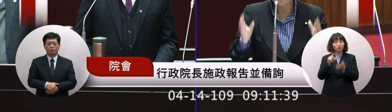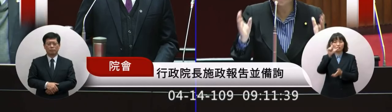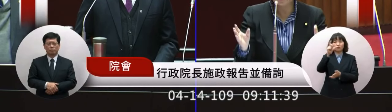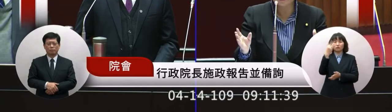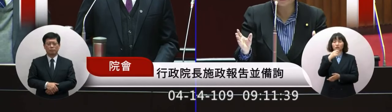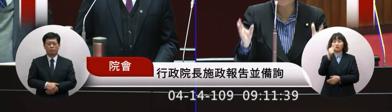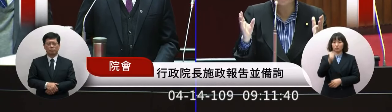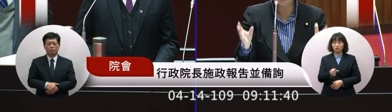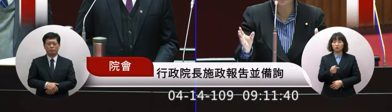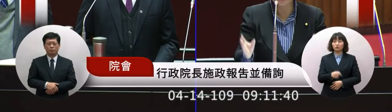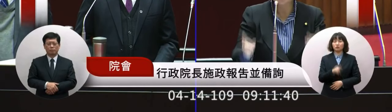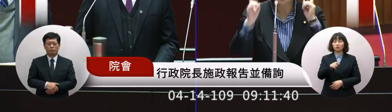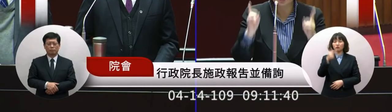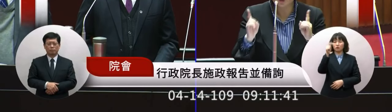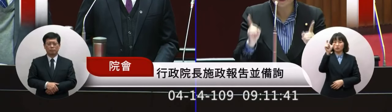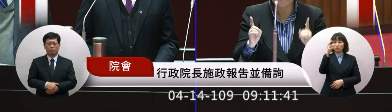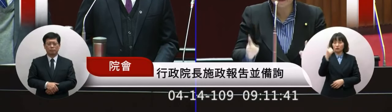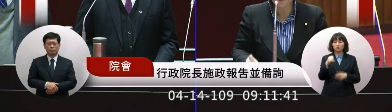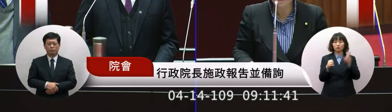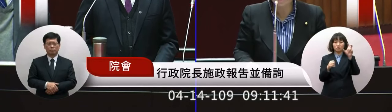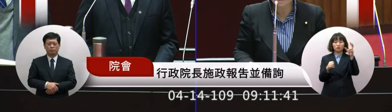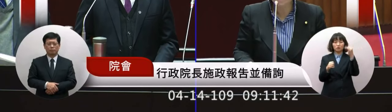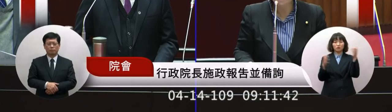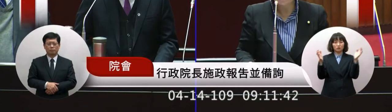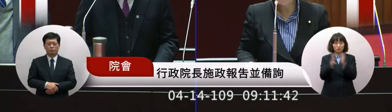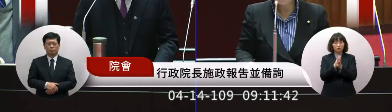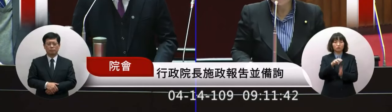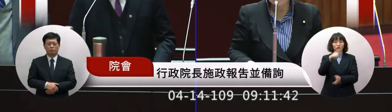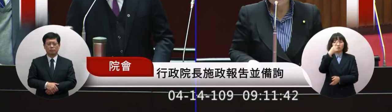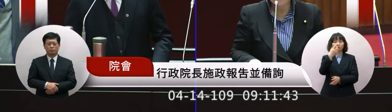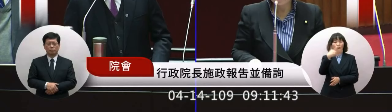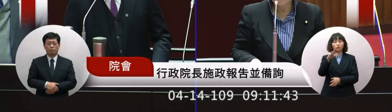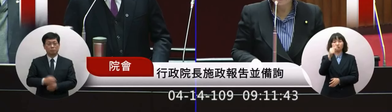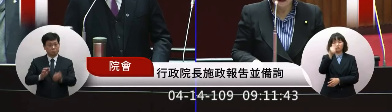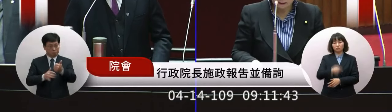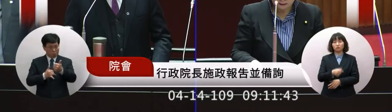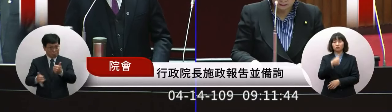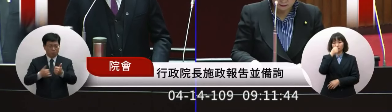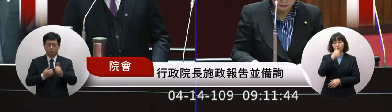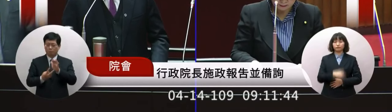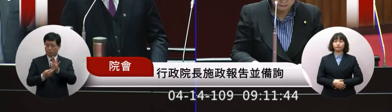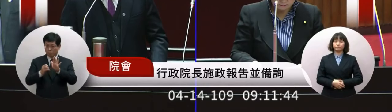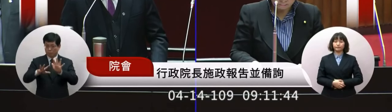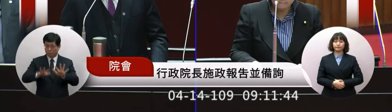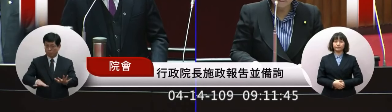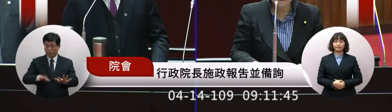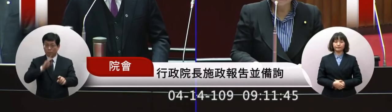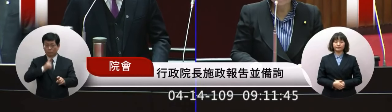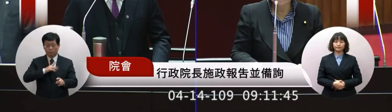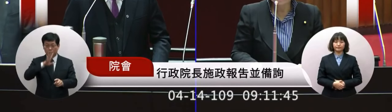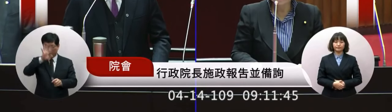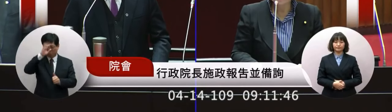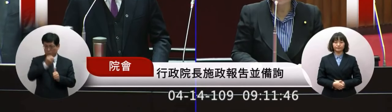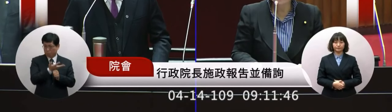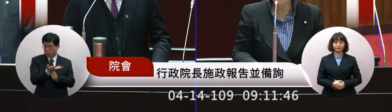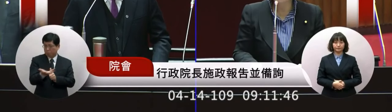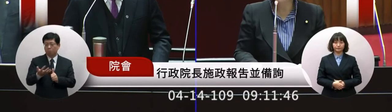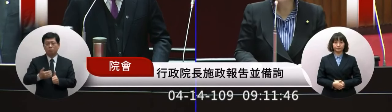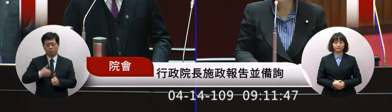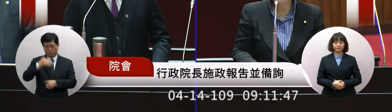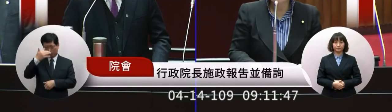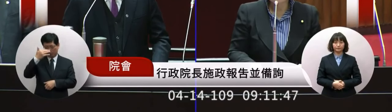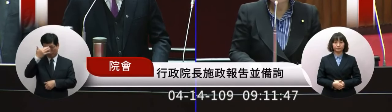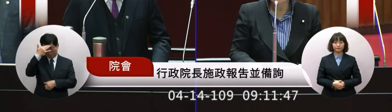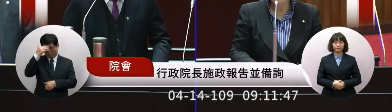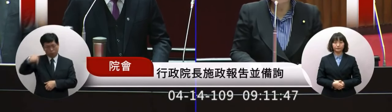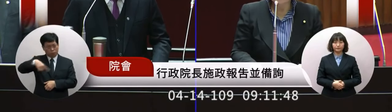60几亿。60几亿加70几亿，只有100多亿耶。 这个委员是这样，这一次的疫情，幸好医